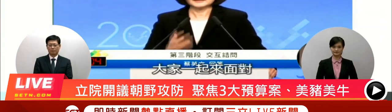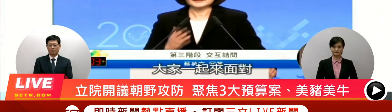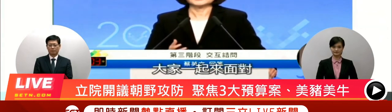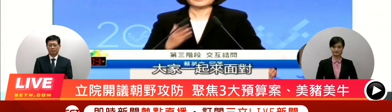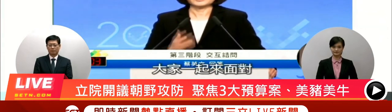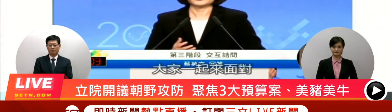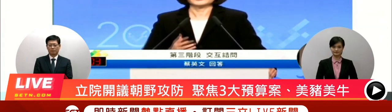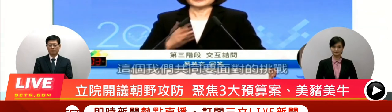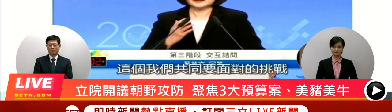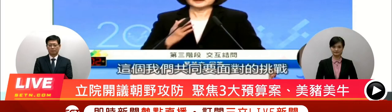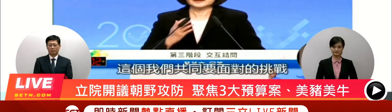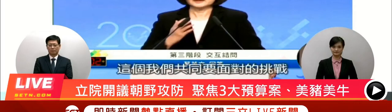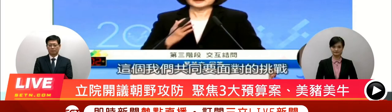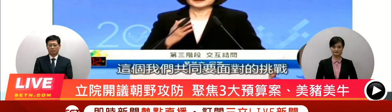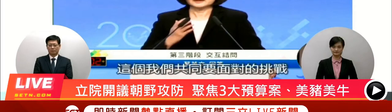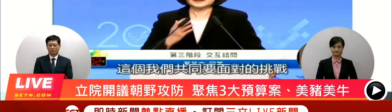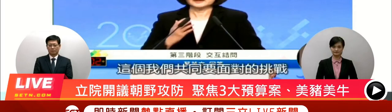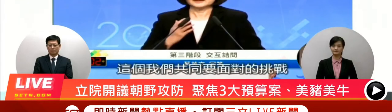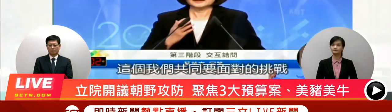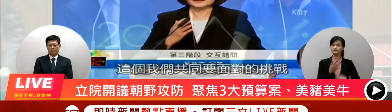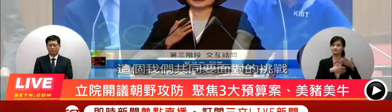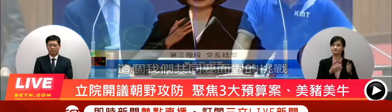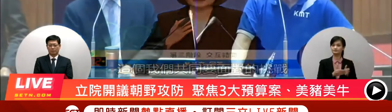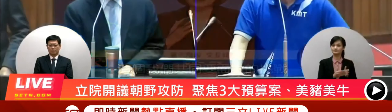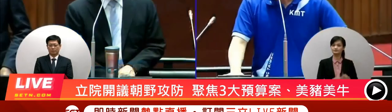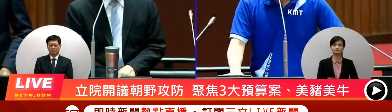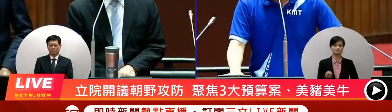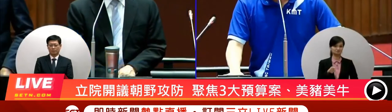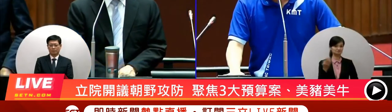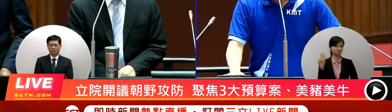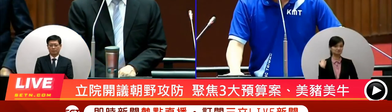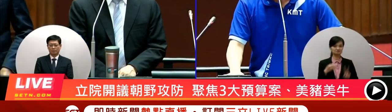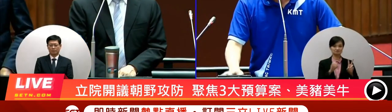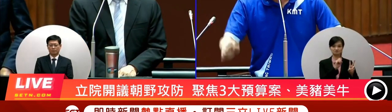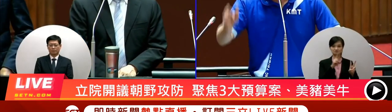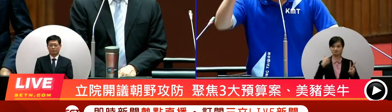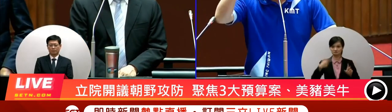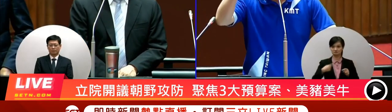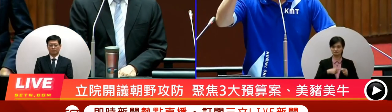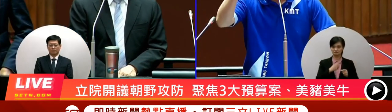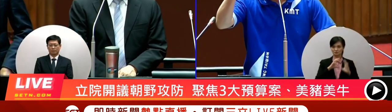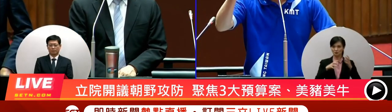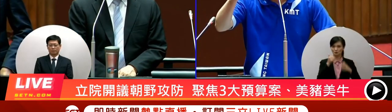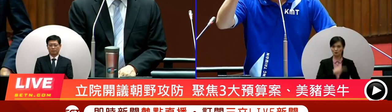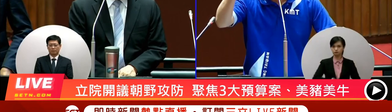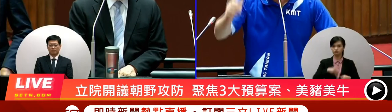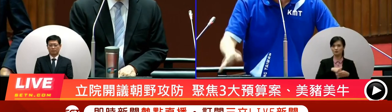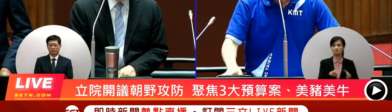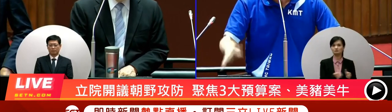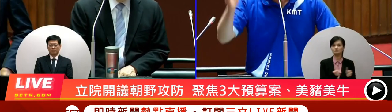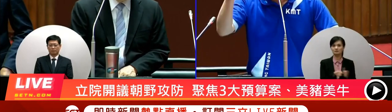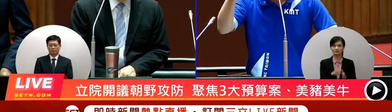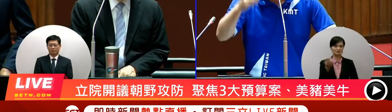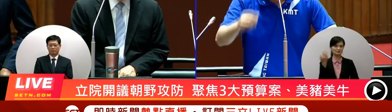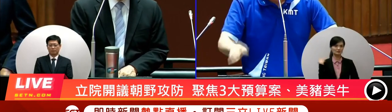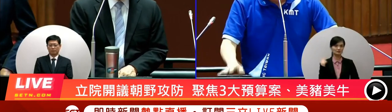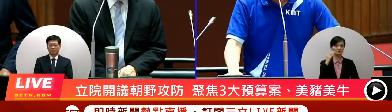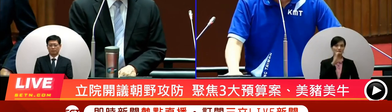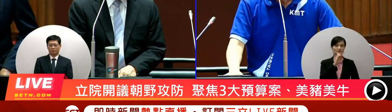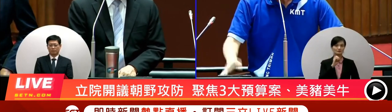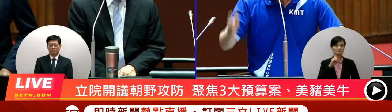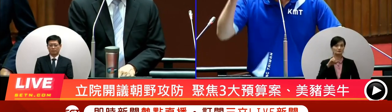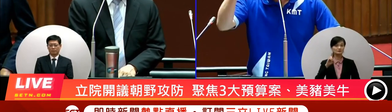起来面对这个。 好，这是2016年总统大选的时候，这个早就 Codex 2012早就通过的